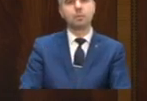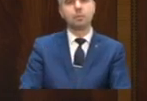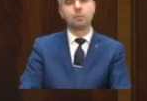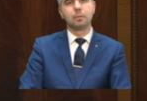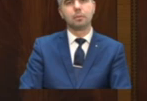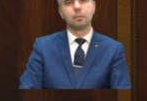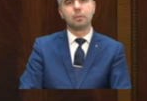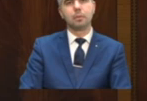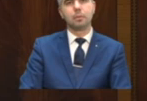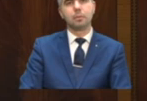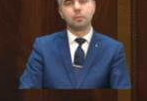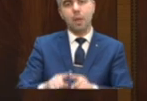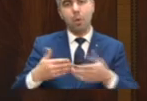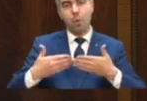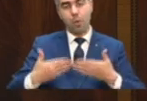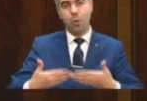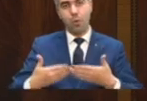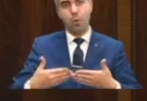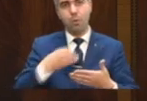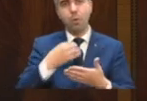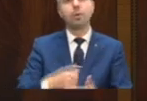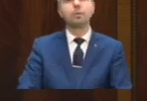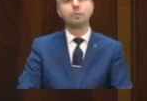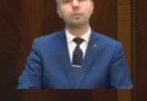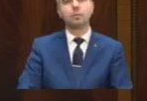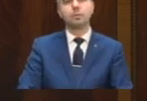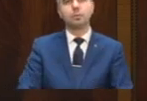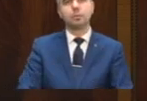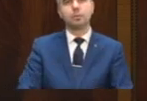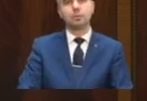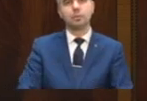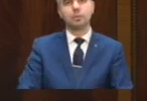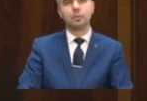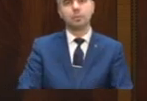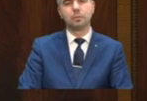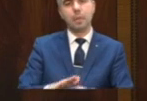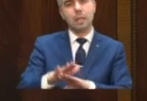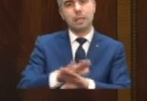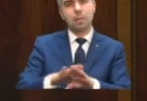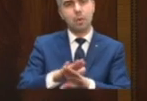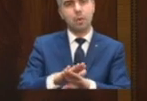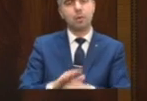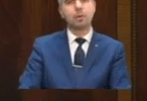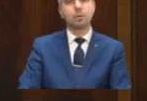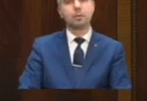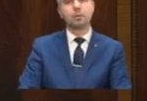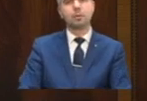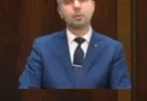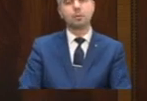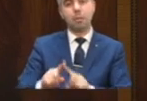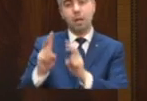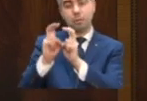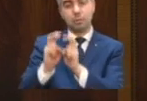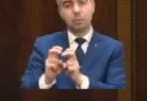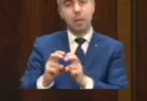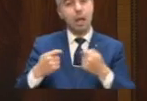اليوم اسمح لي، اليوم أيها الإخوان والأخوات، السيد النائب المحترم، اسمح لي السيد النائب المحترم، هذا فيه تقليل